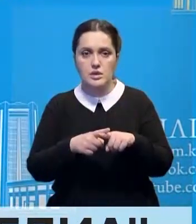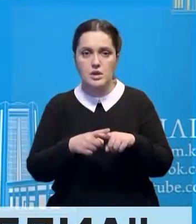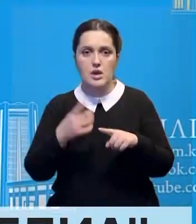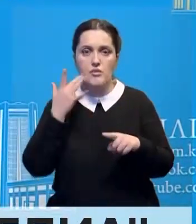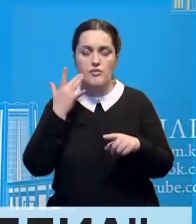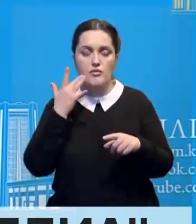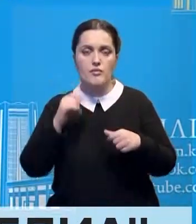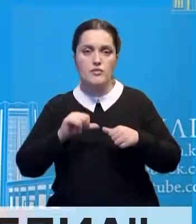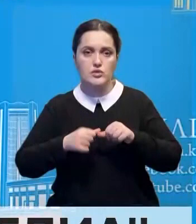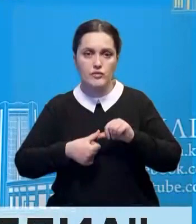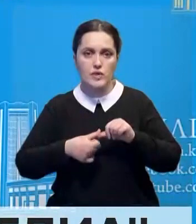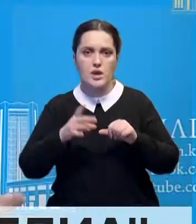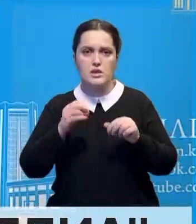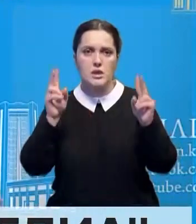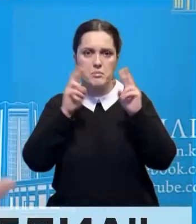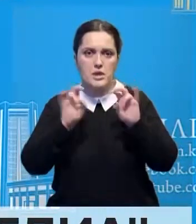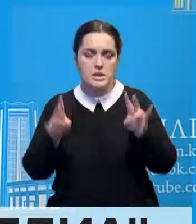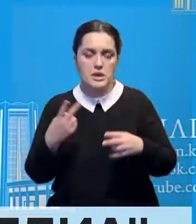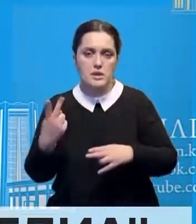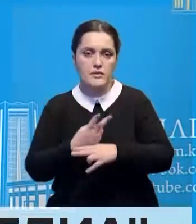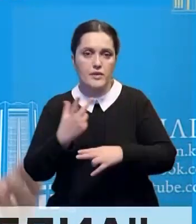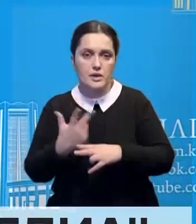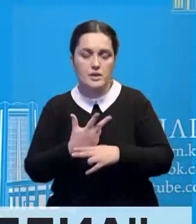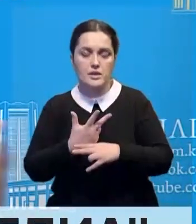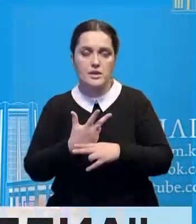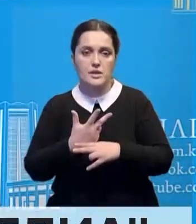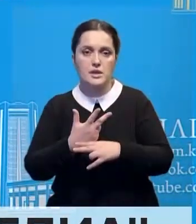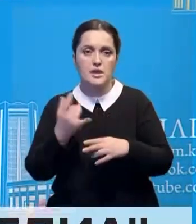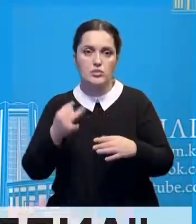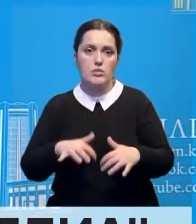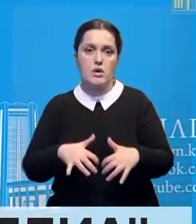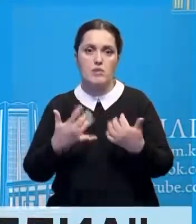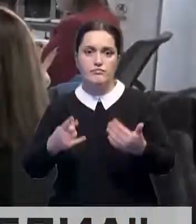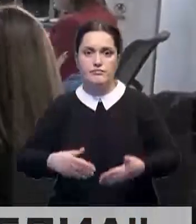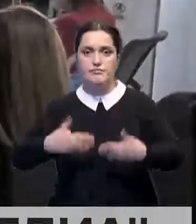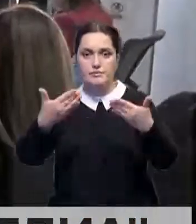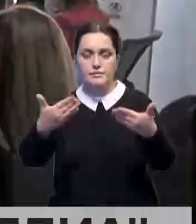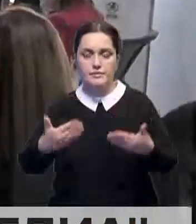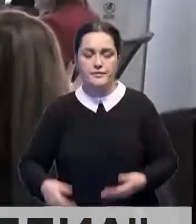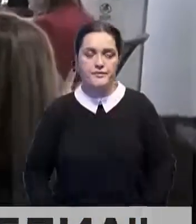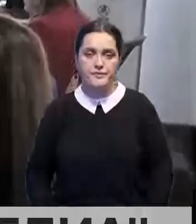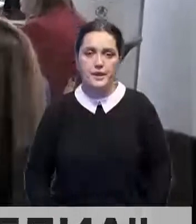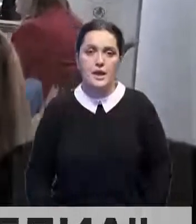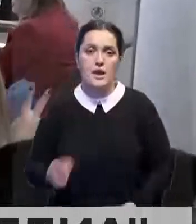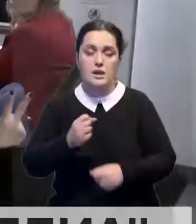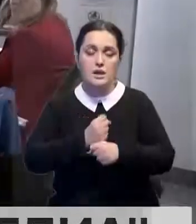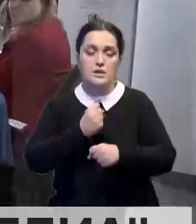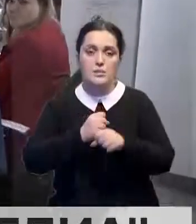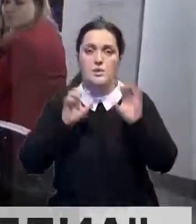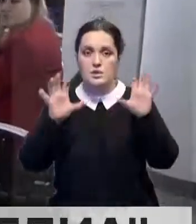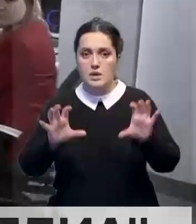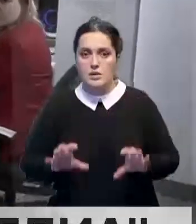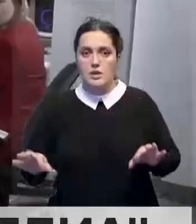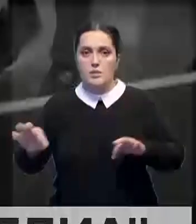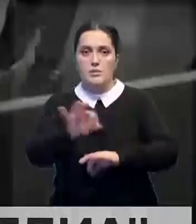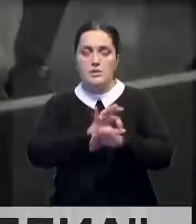время не перепроверяли и как бы автоматизированно проходили. Разработка законопроекта стала